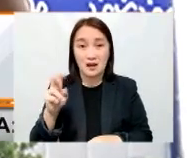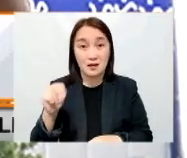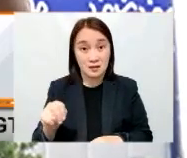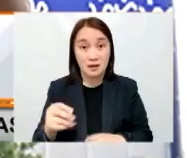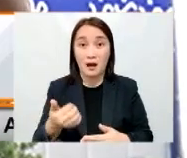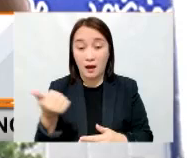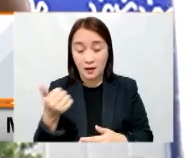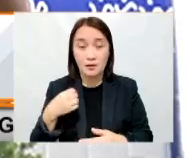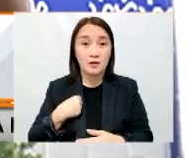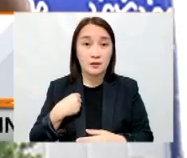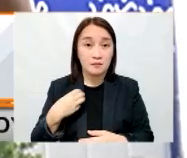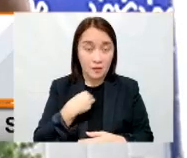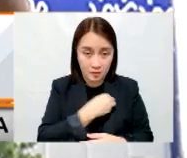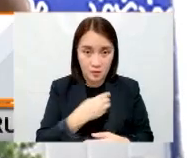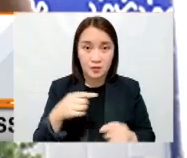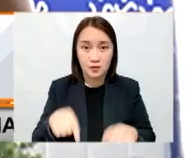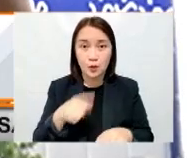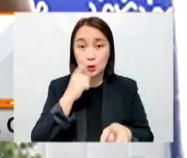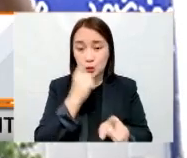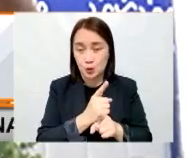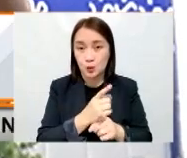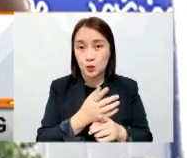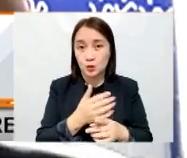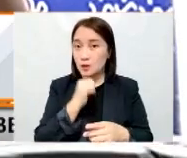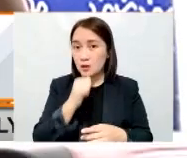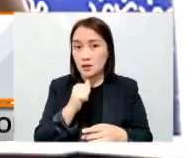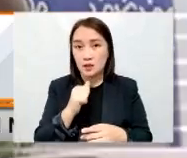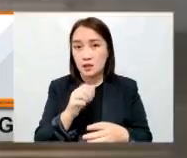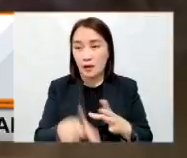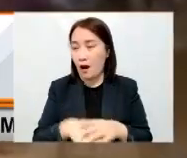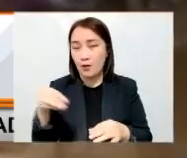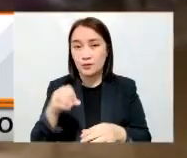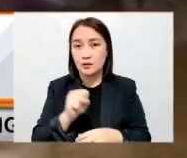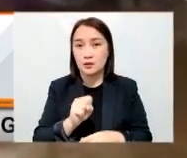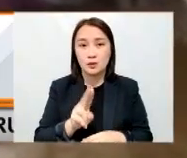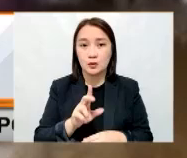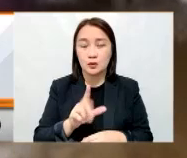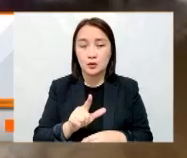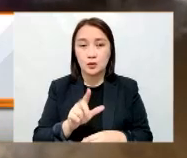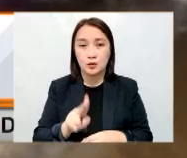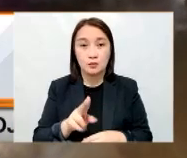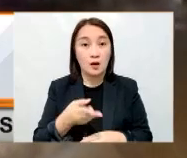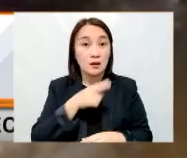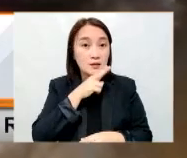probinsya upang matiyak na hindi makalalabas ng Sulu ang mga sospek. Sa gitna naman ng